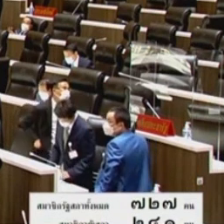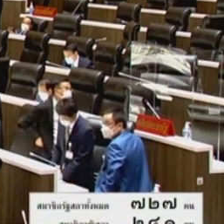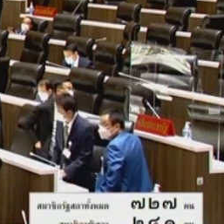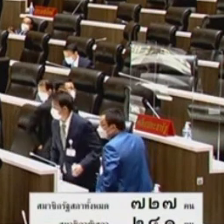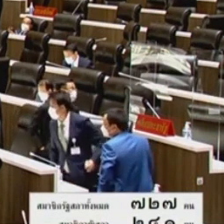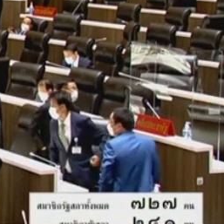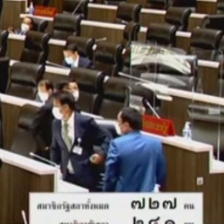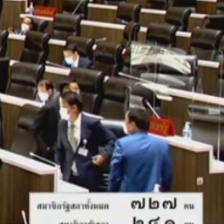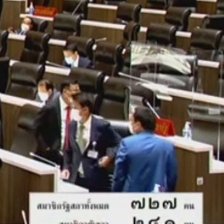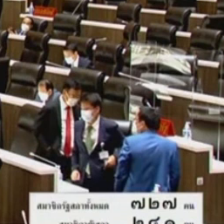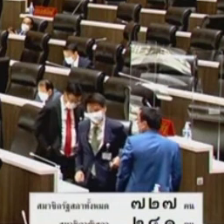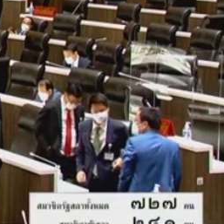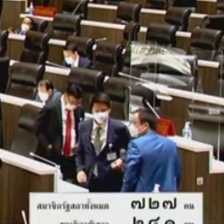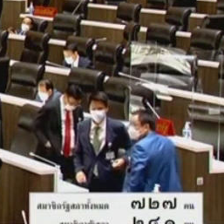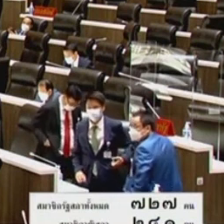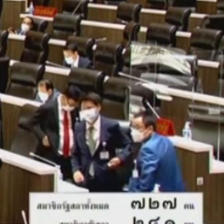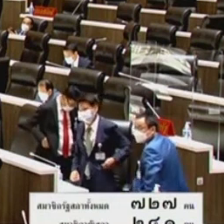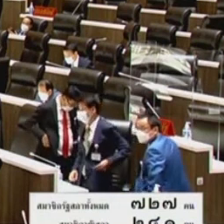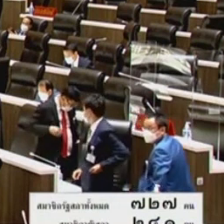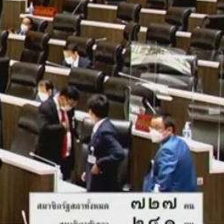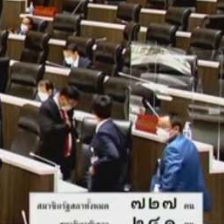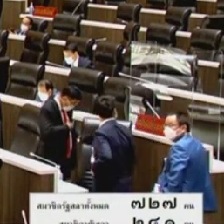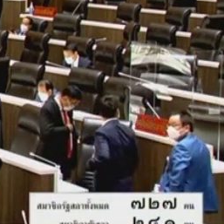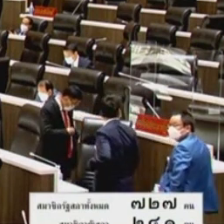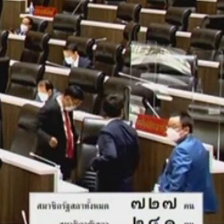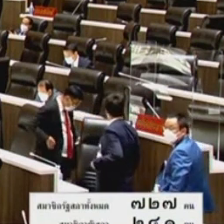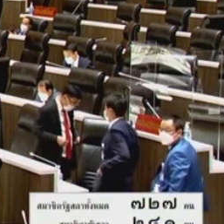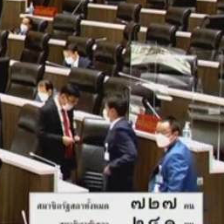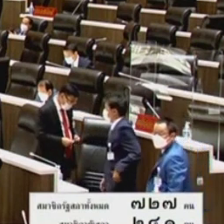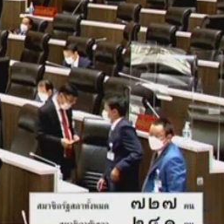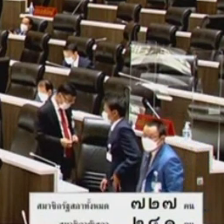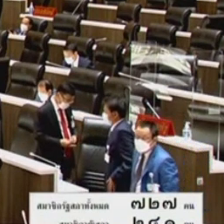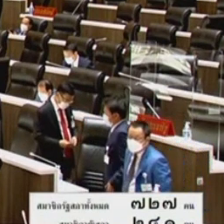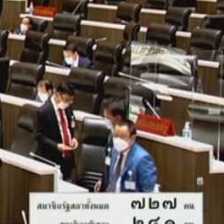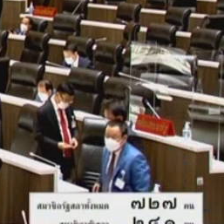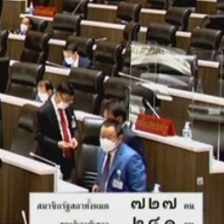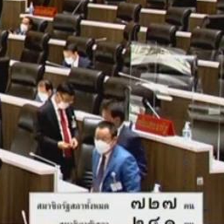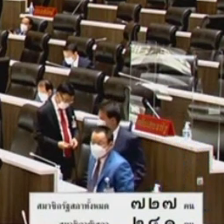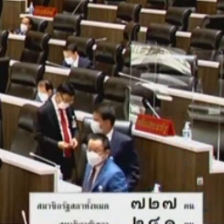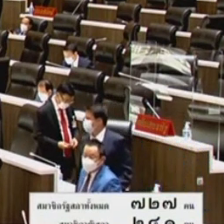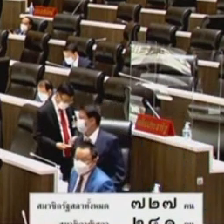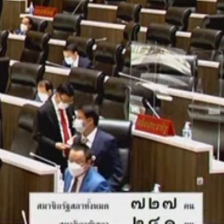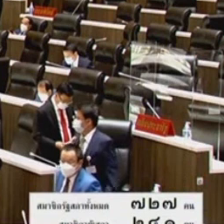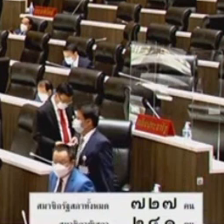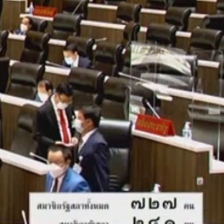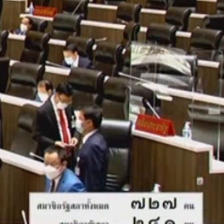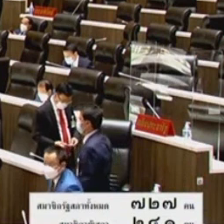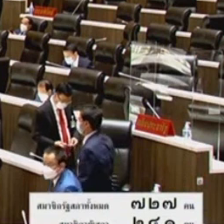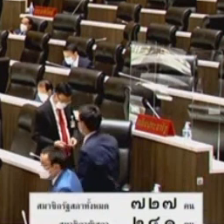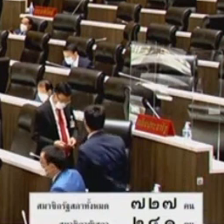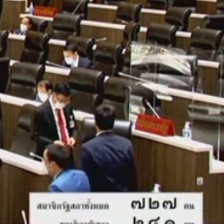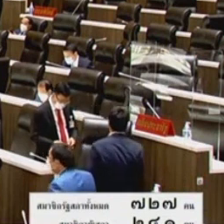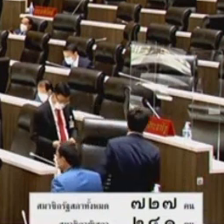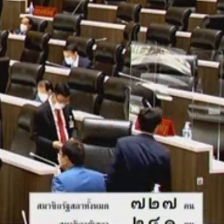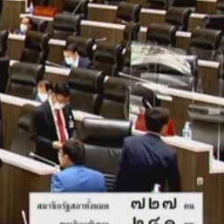ญให้บุคคลหรือว่าชุมชนสามารถจะฟ้องหน่วยงานรัฐรัฐวิสาหกิจราชการท้องถิ่นองค์กรของ